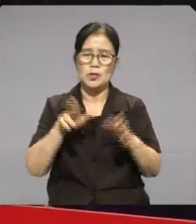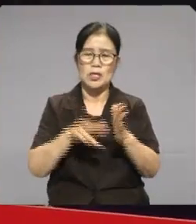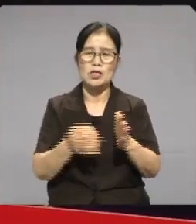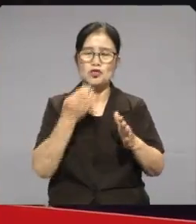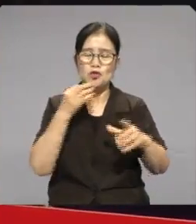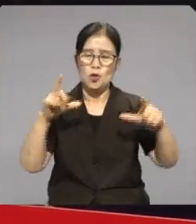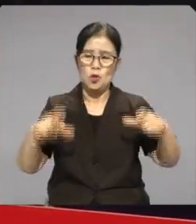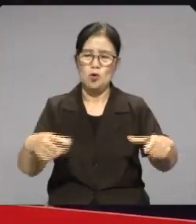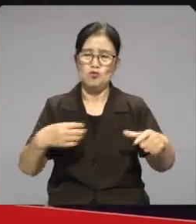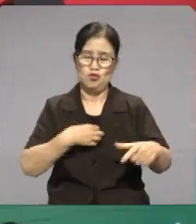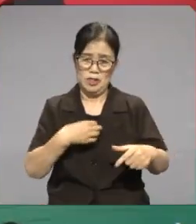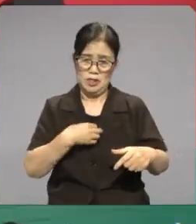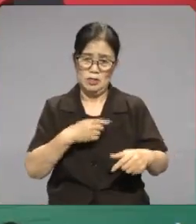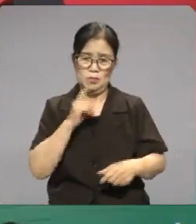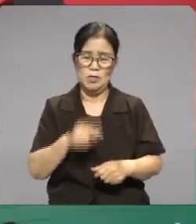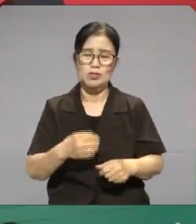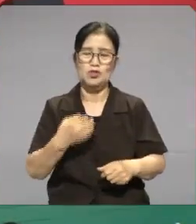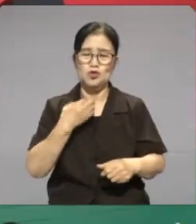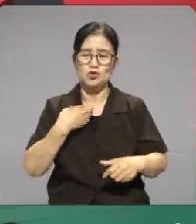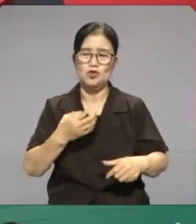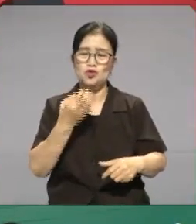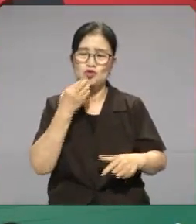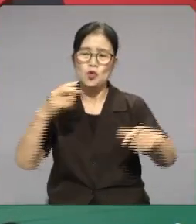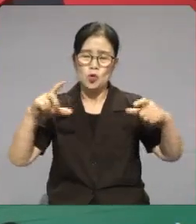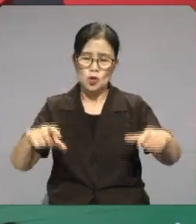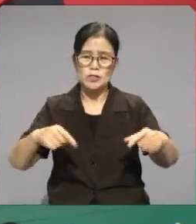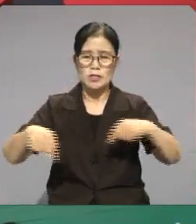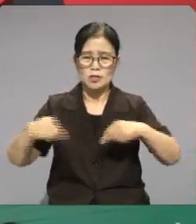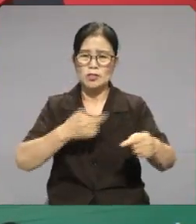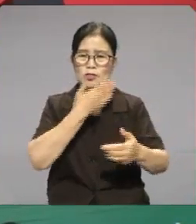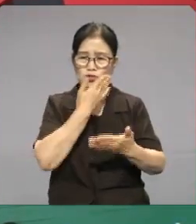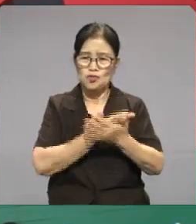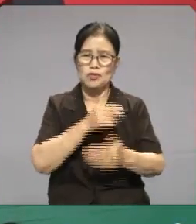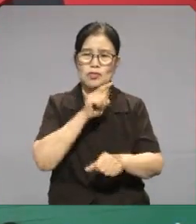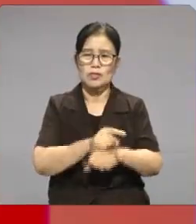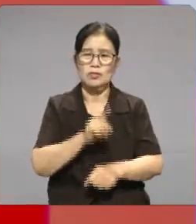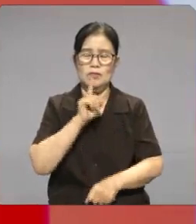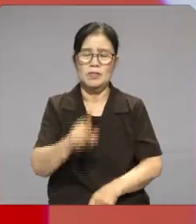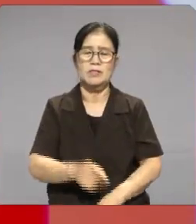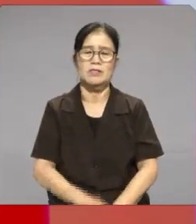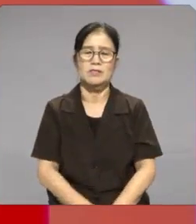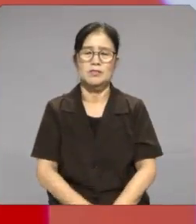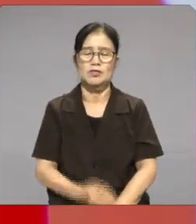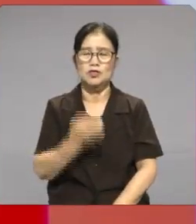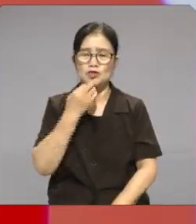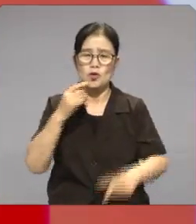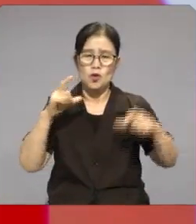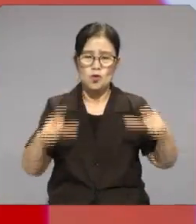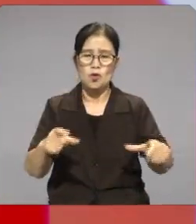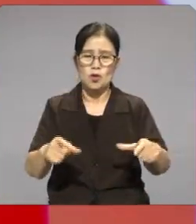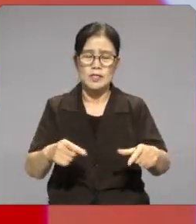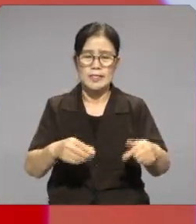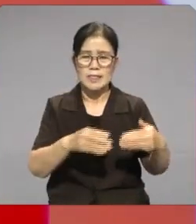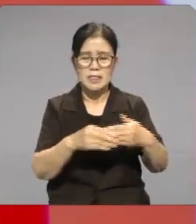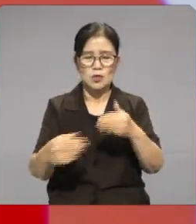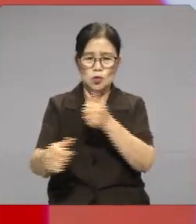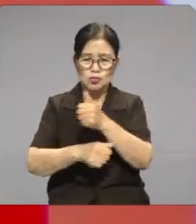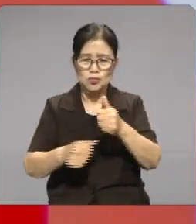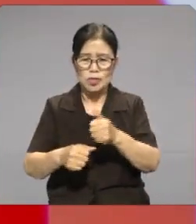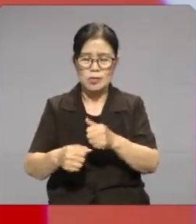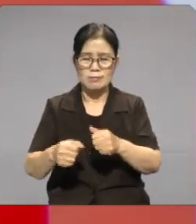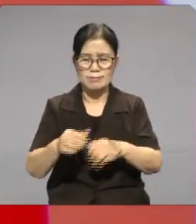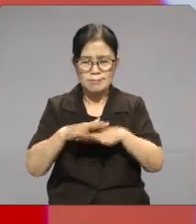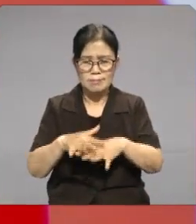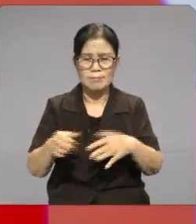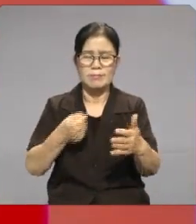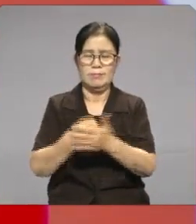수도권 위기론을 꺼내며 수도권 정치의 중요성도 내세웠습니다. 수도권 지도부로의 전략적 결단을 해야